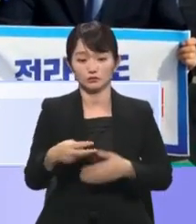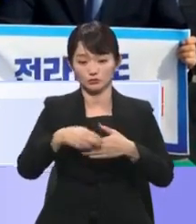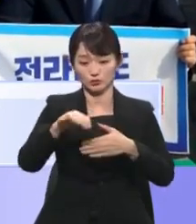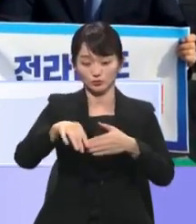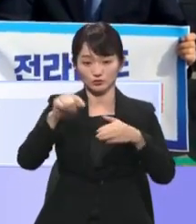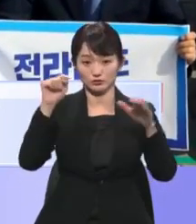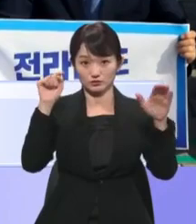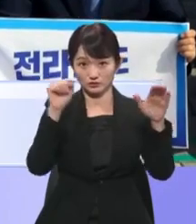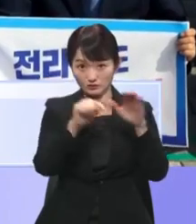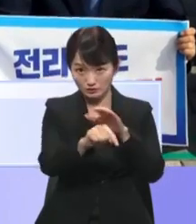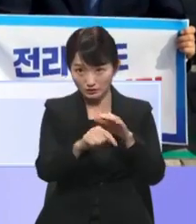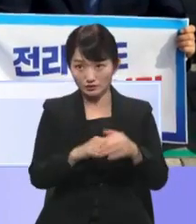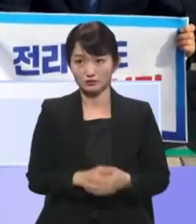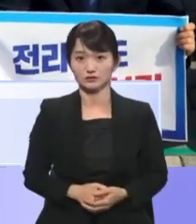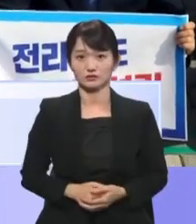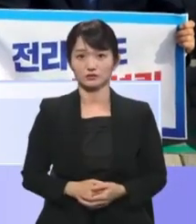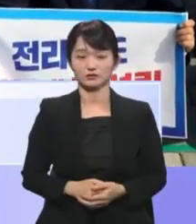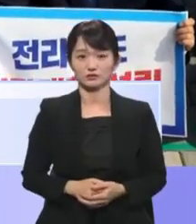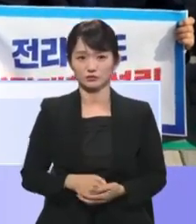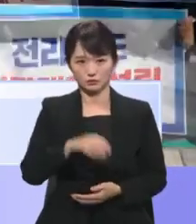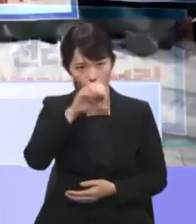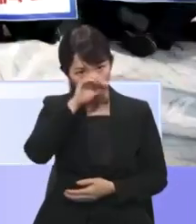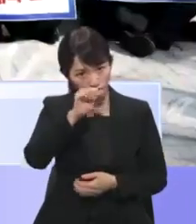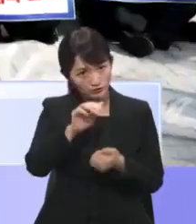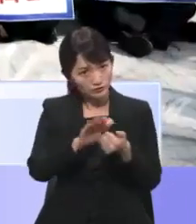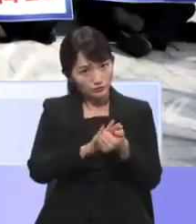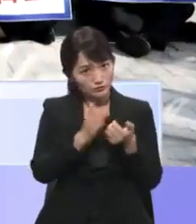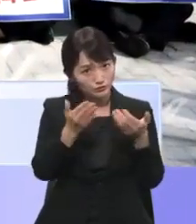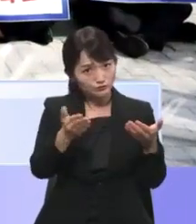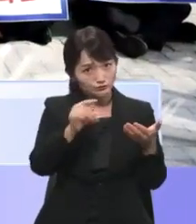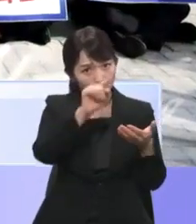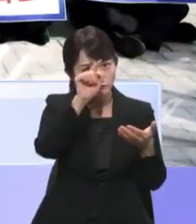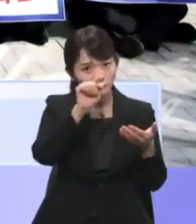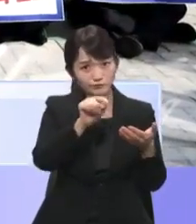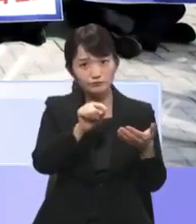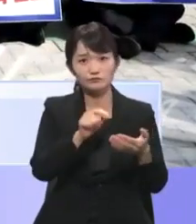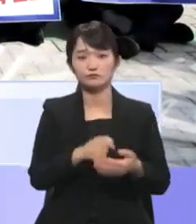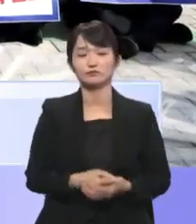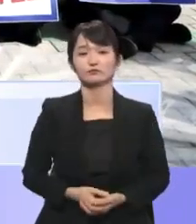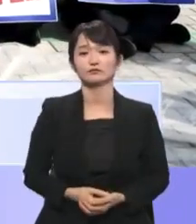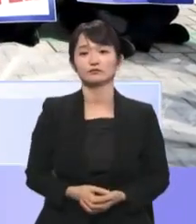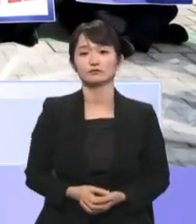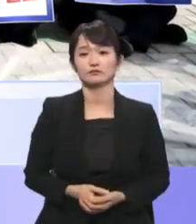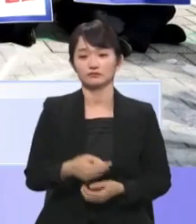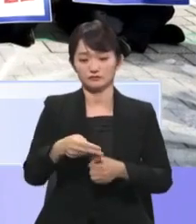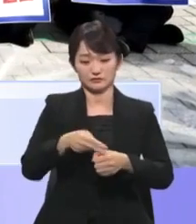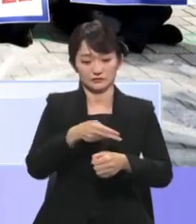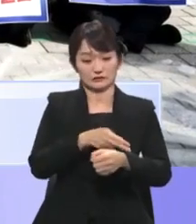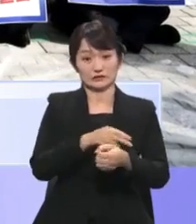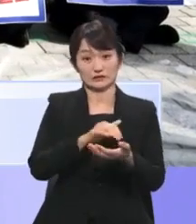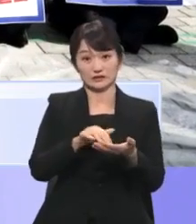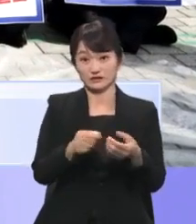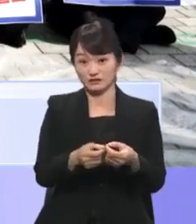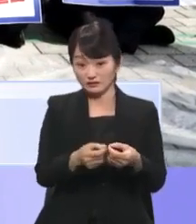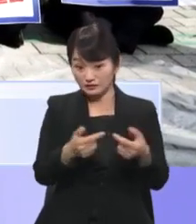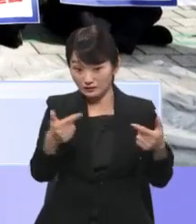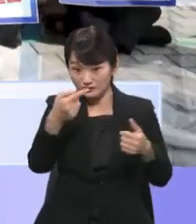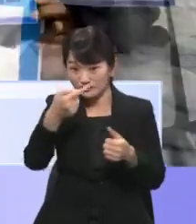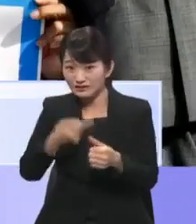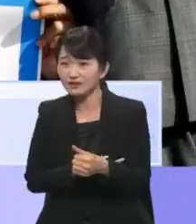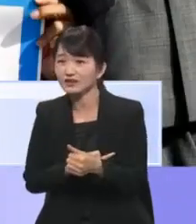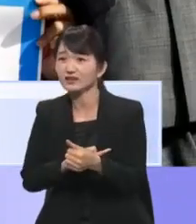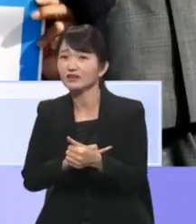충분한 의료 서비스를 제공할 수 있을 것인지 여러 가지 문제들 이런 것들 고민을 해 봐야 되는데 의사가 는다고 해서 의료 서비스가 는다는